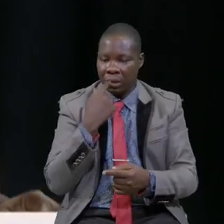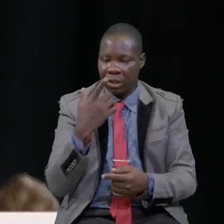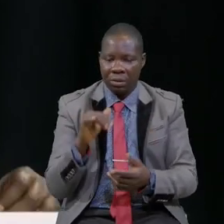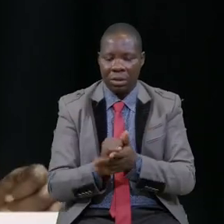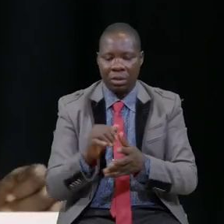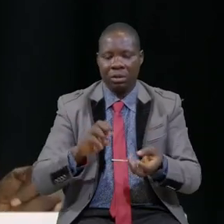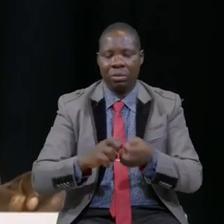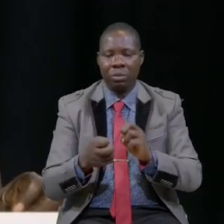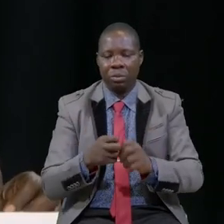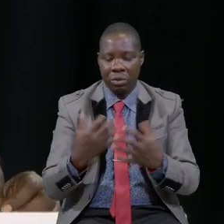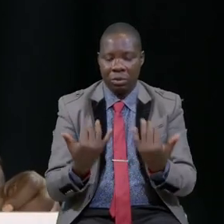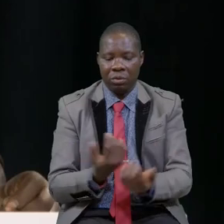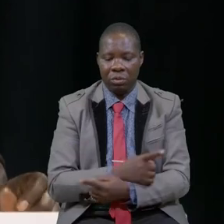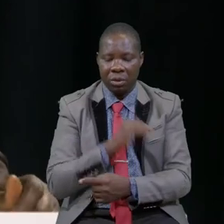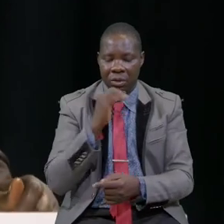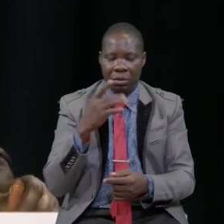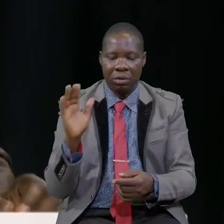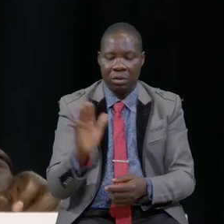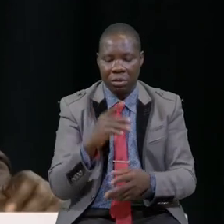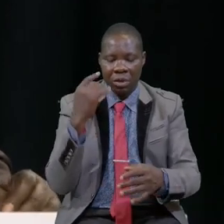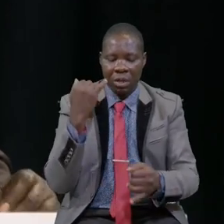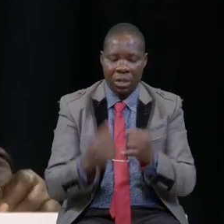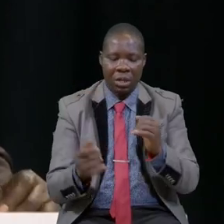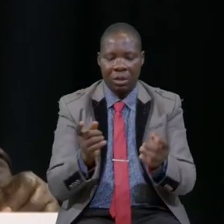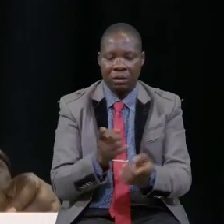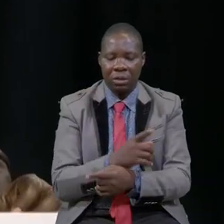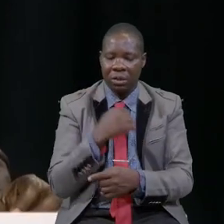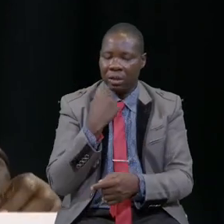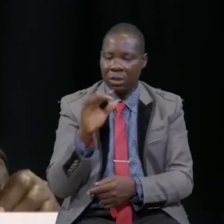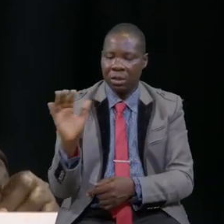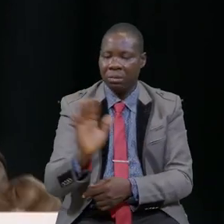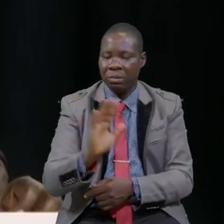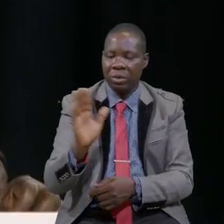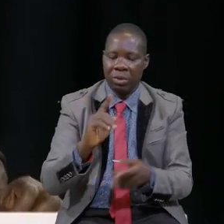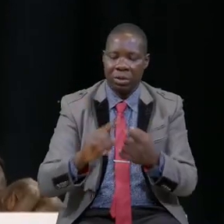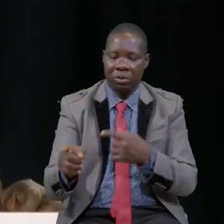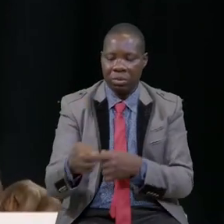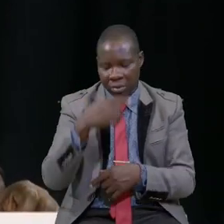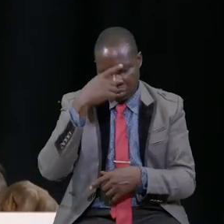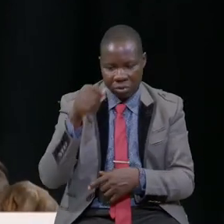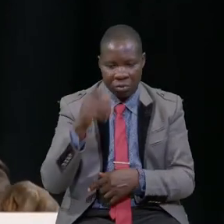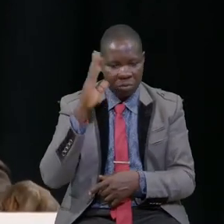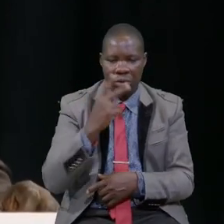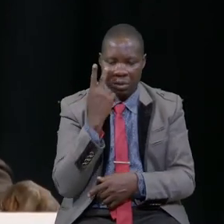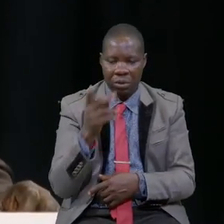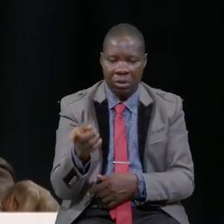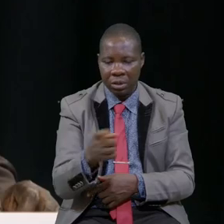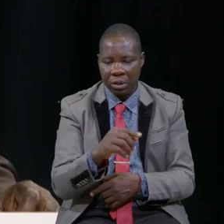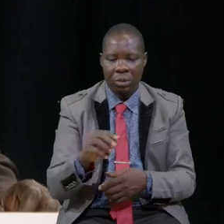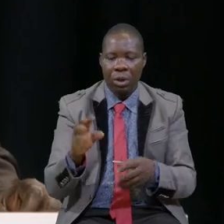jour de ce problème. Dites au revoir à ce problème. Parce que vous ne les verrez plus.